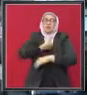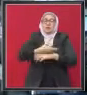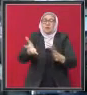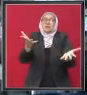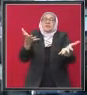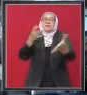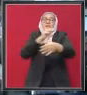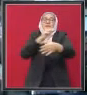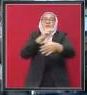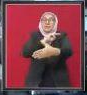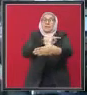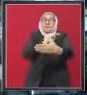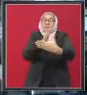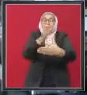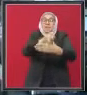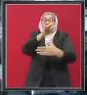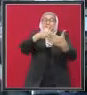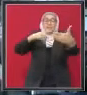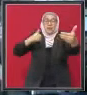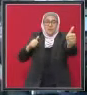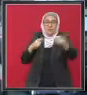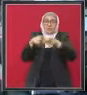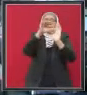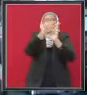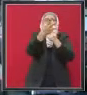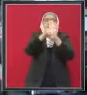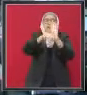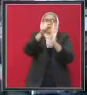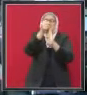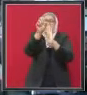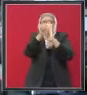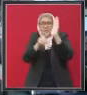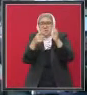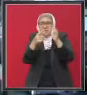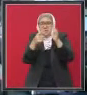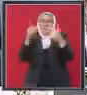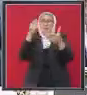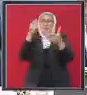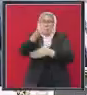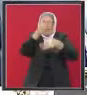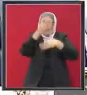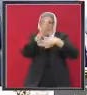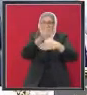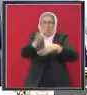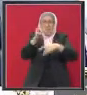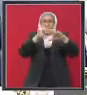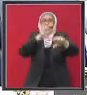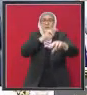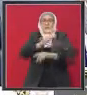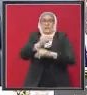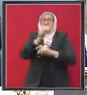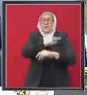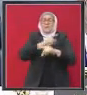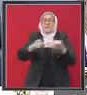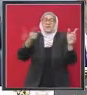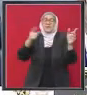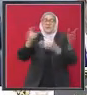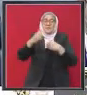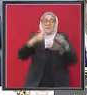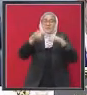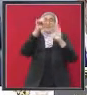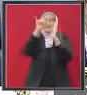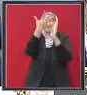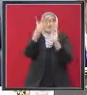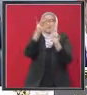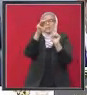Tanjung Malim. Menteri. Sebelum saya mengundur diri, 15 saat Menteri. Saya Menteri. Mengajak ahli-ahli Dewan ini. Ya, sekali Menteri. Lagi. Menteri. 15 saat Menteri. Sama. Menteri. Betapa hari ini kita 15